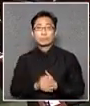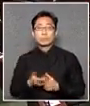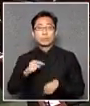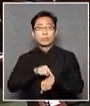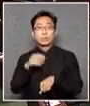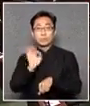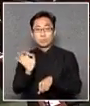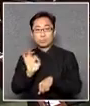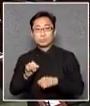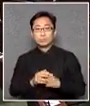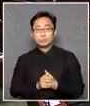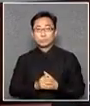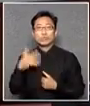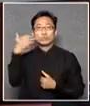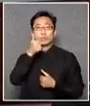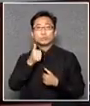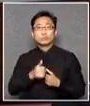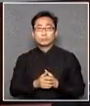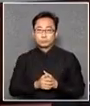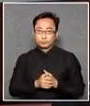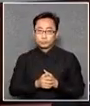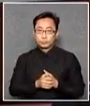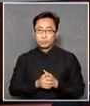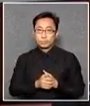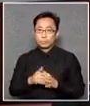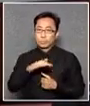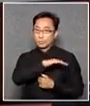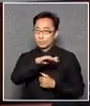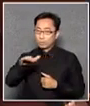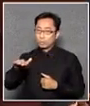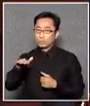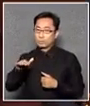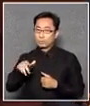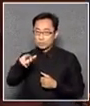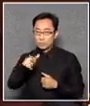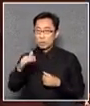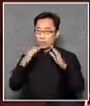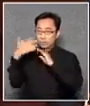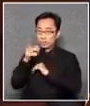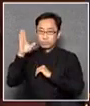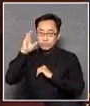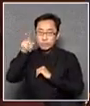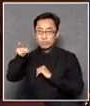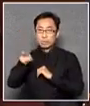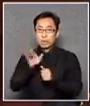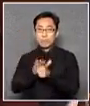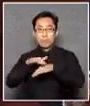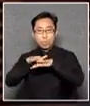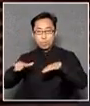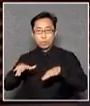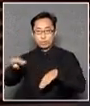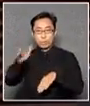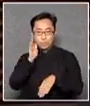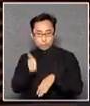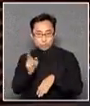時間，主席，我哋俾一個機構嗱，呢、這個我想局長你聽嘅，你作為保安局長，我同你講啲理